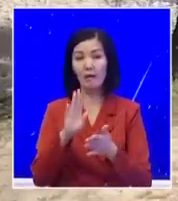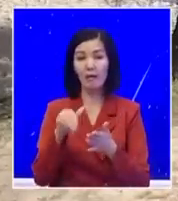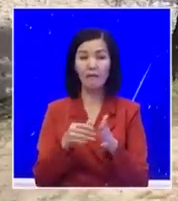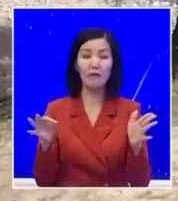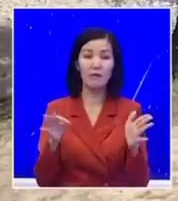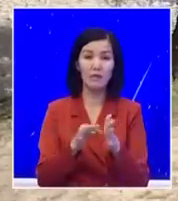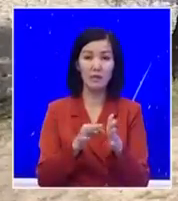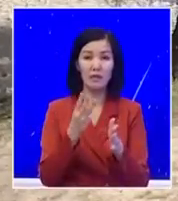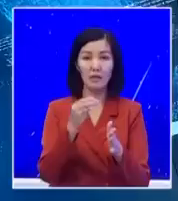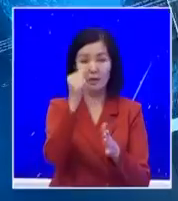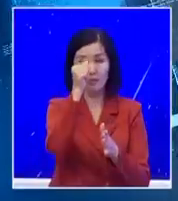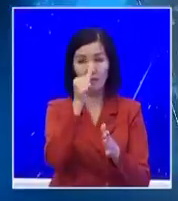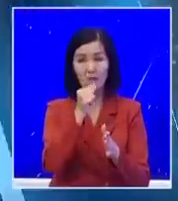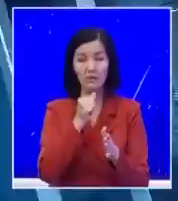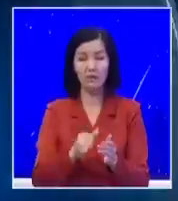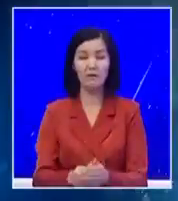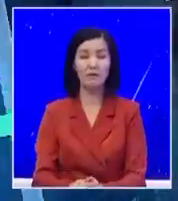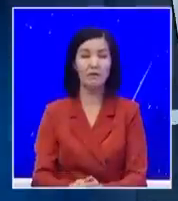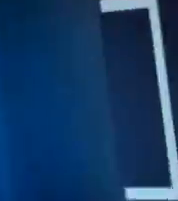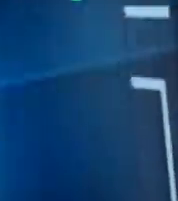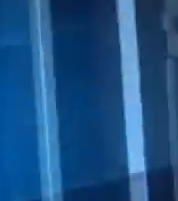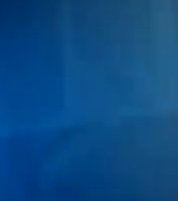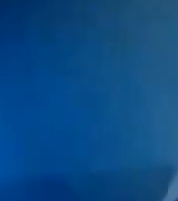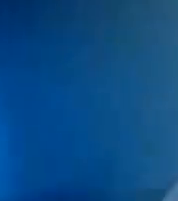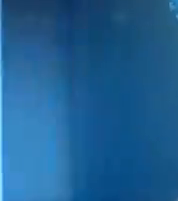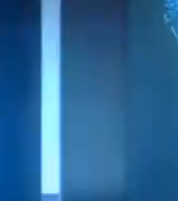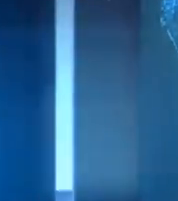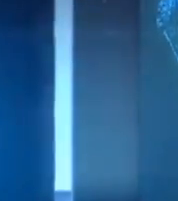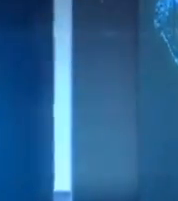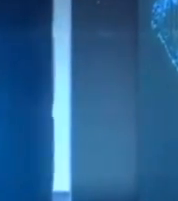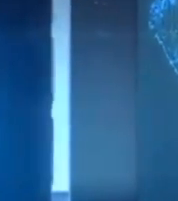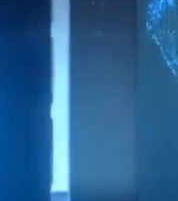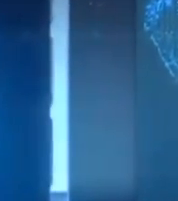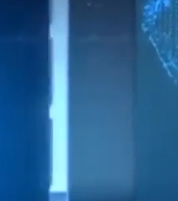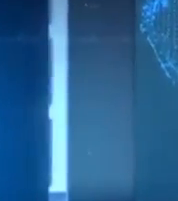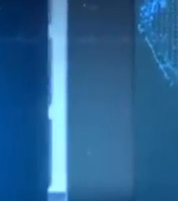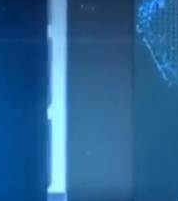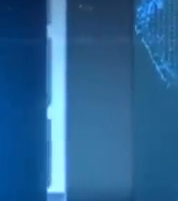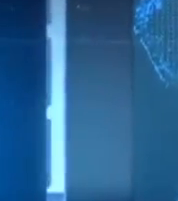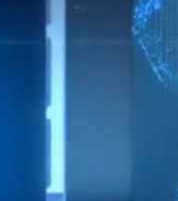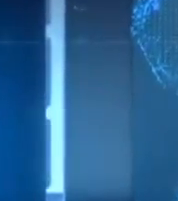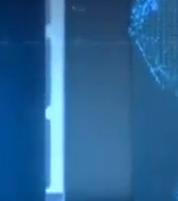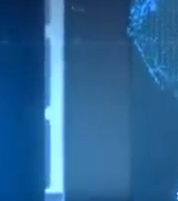на ближайшие 3 месяца. Дамир Анитов, Аблай Кутукбай, телеканал ЖЦУ.